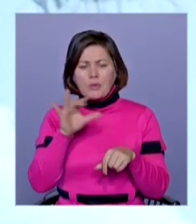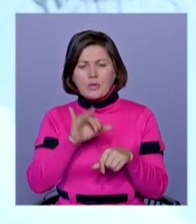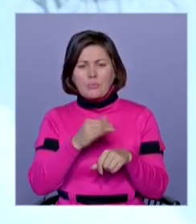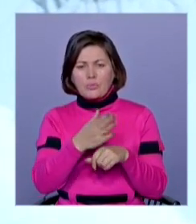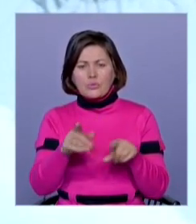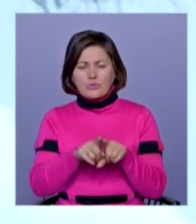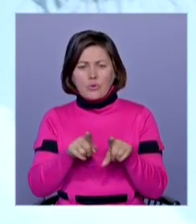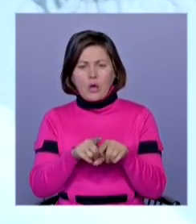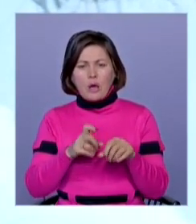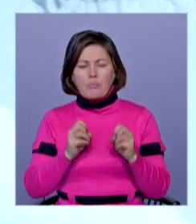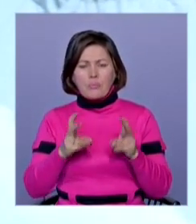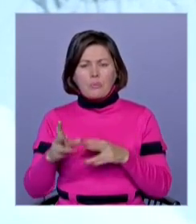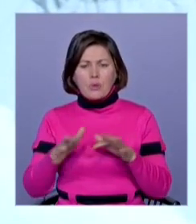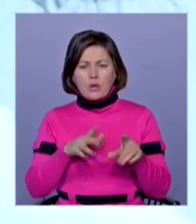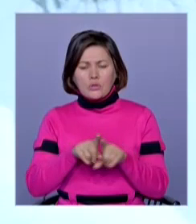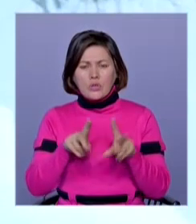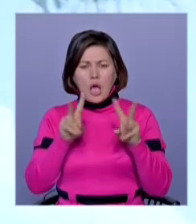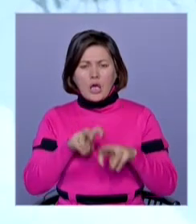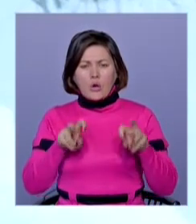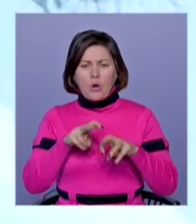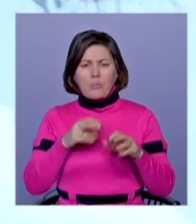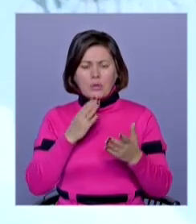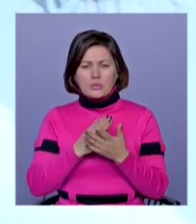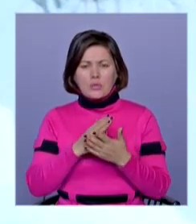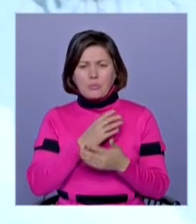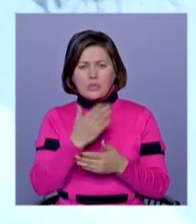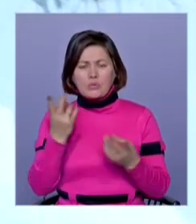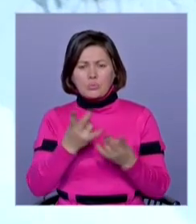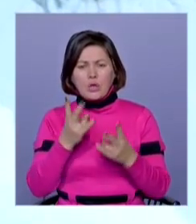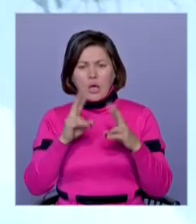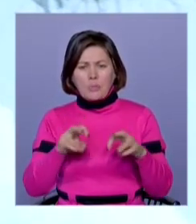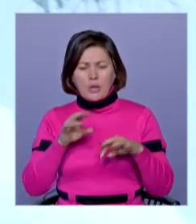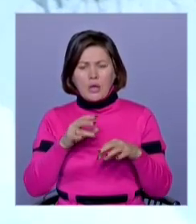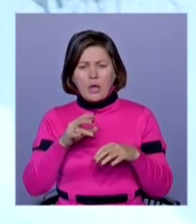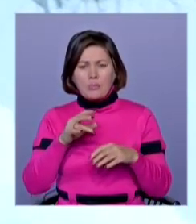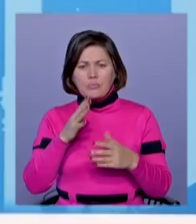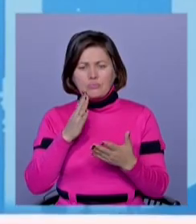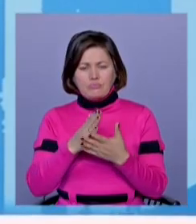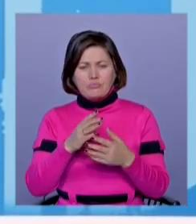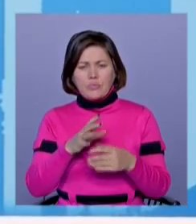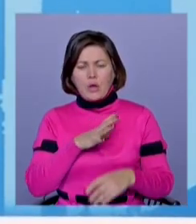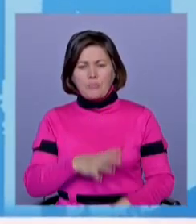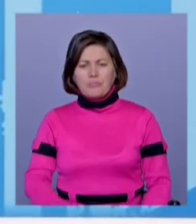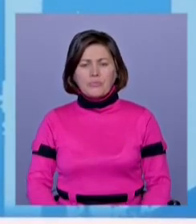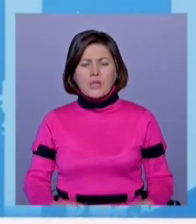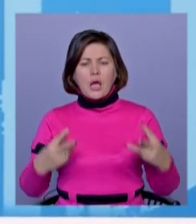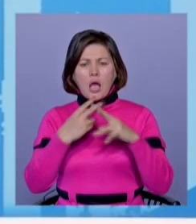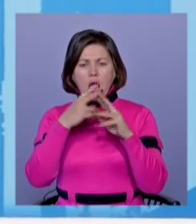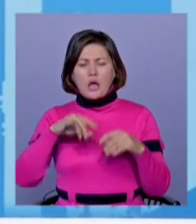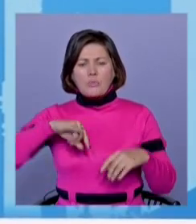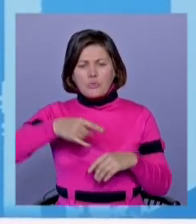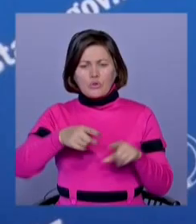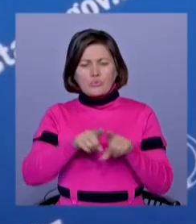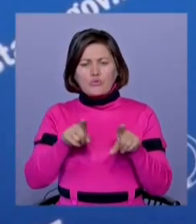осы қылмыстық істі тергеу барысында тиісті сараптамалар тағайындалды. Астанада кәріз желісі